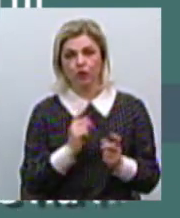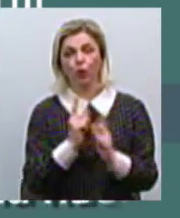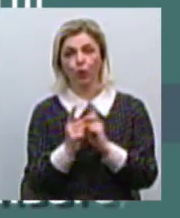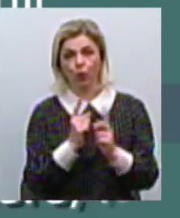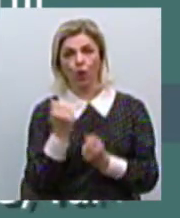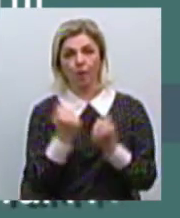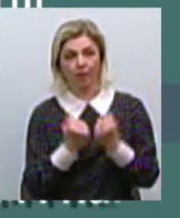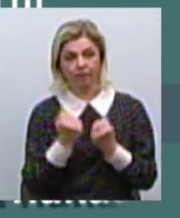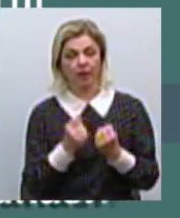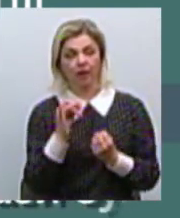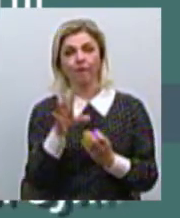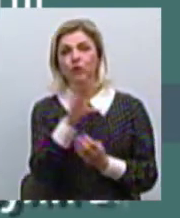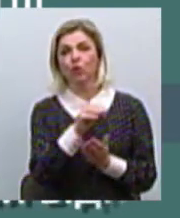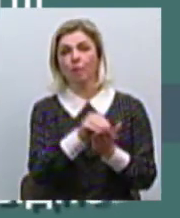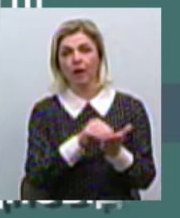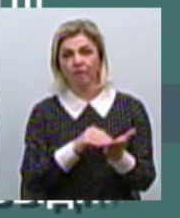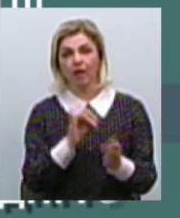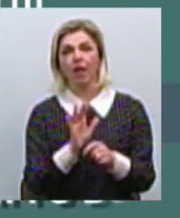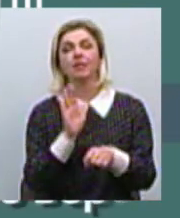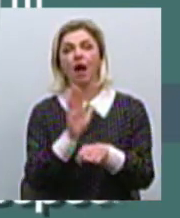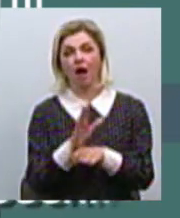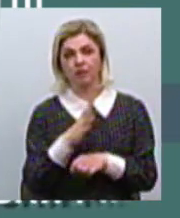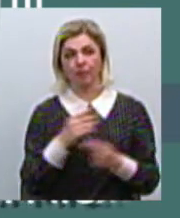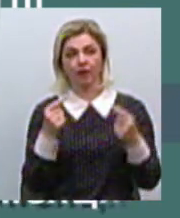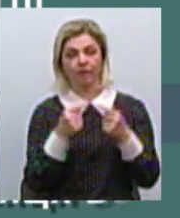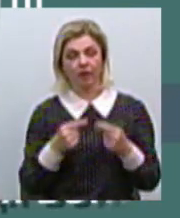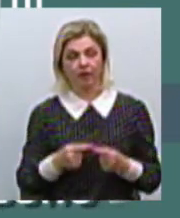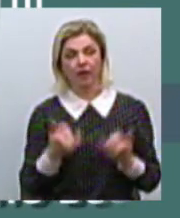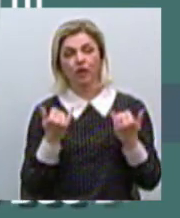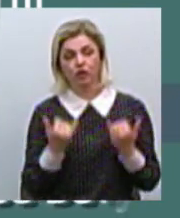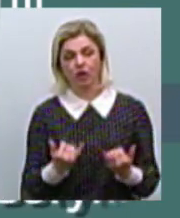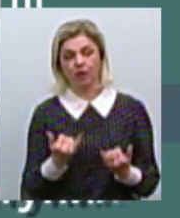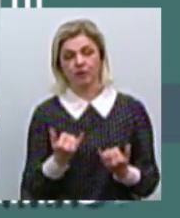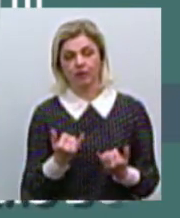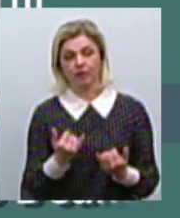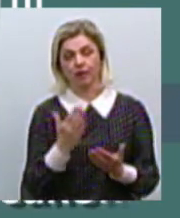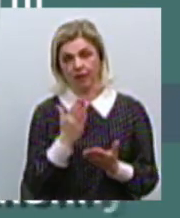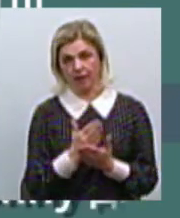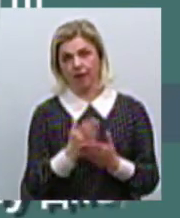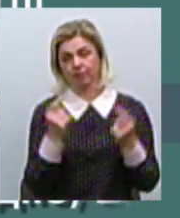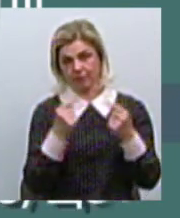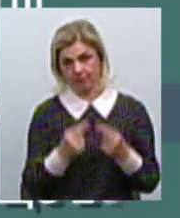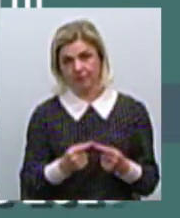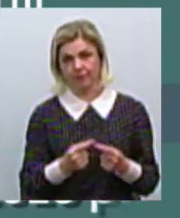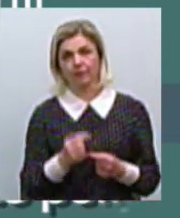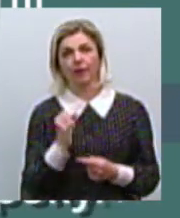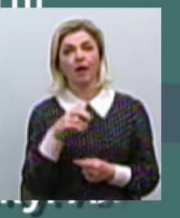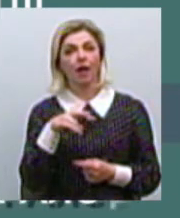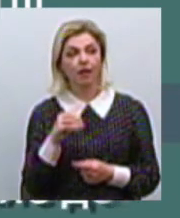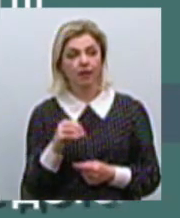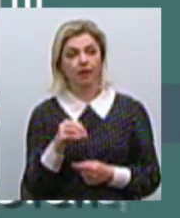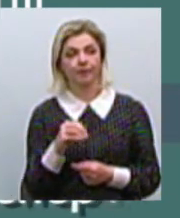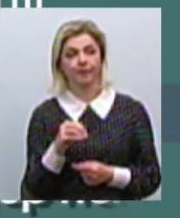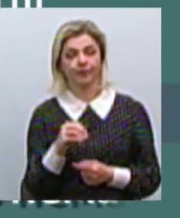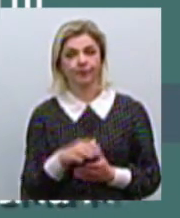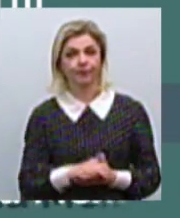воно прописано, і там і накази були відповідні, і зараз змінюється, воно все вступило в законну дію, ще 2016. Але дотепер